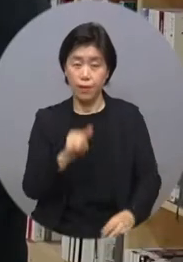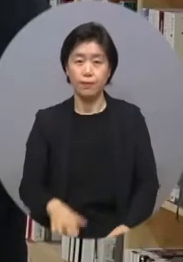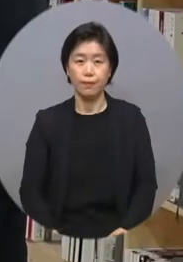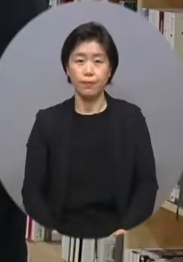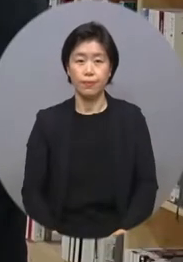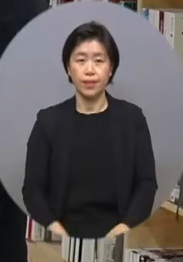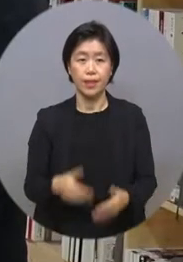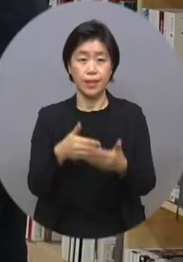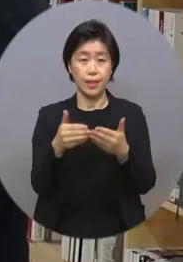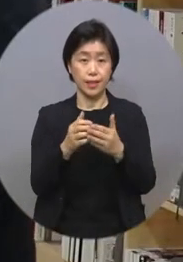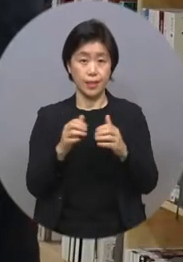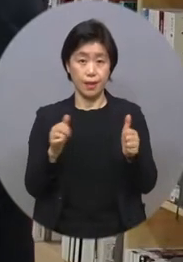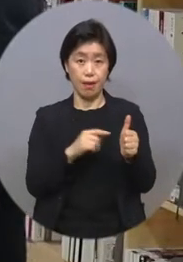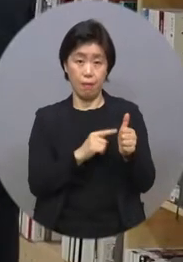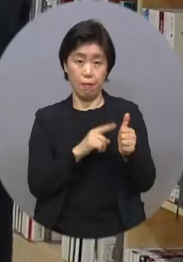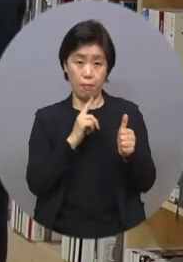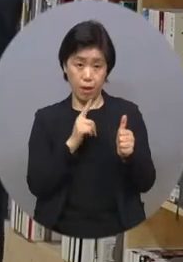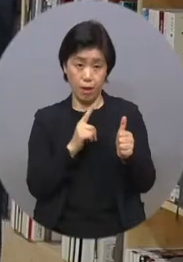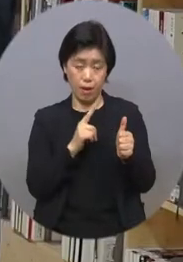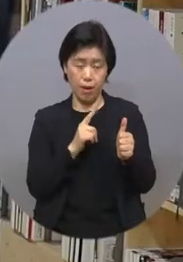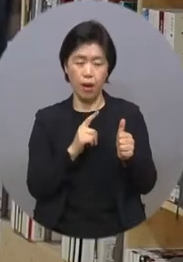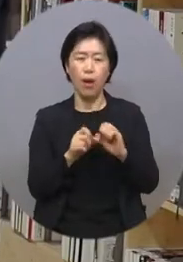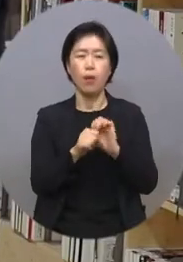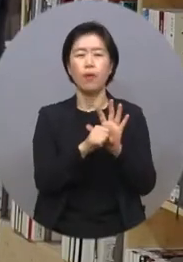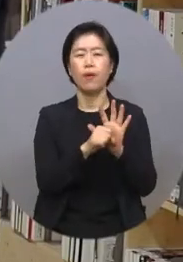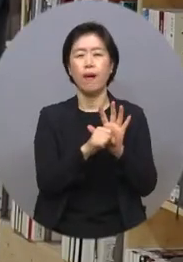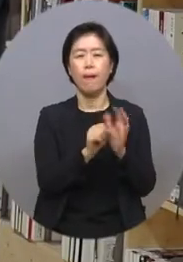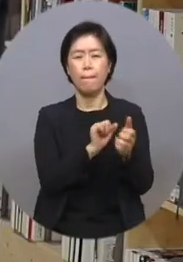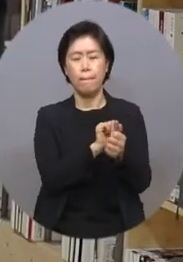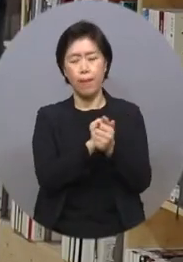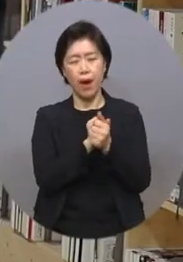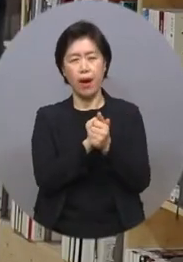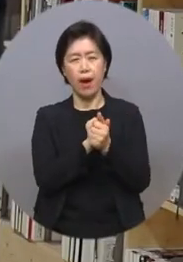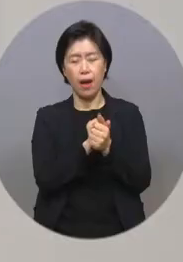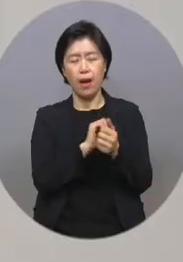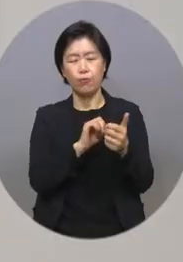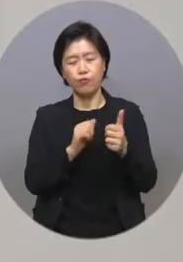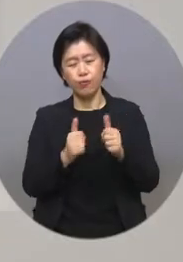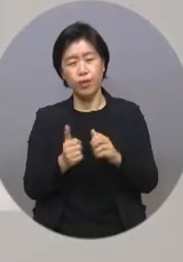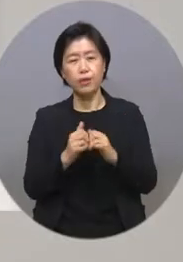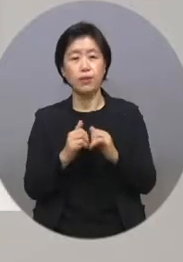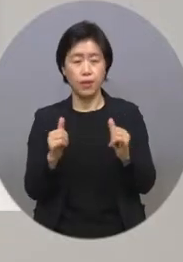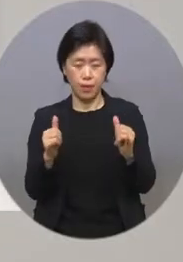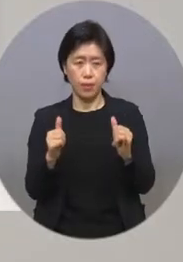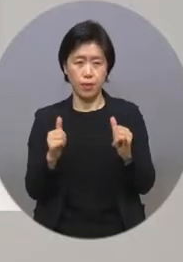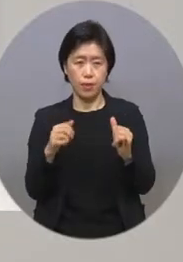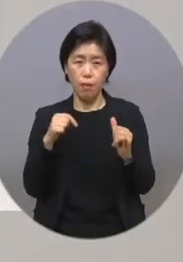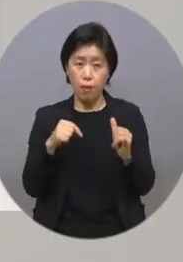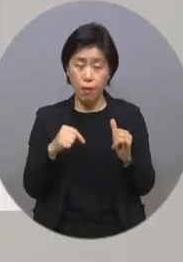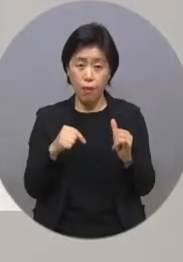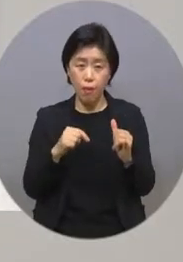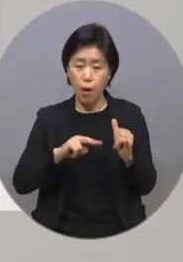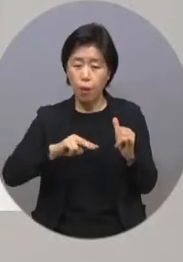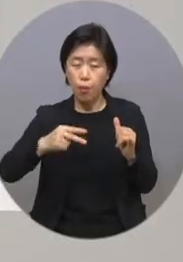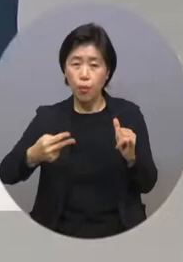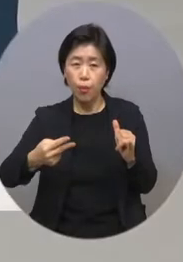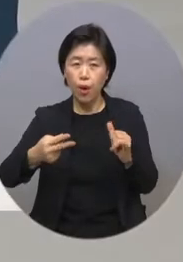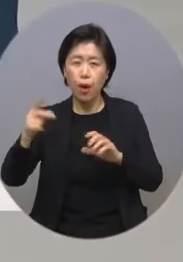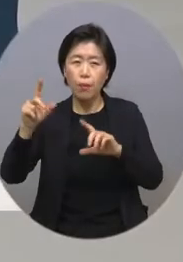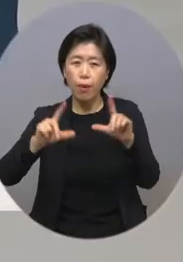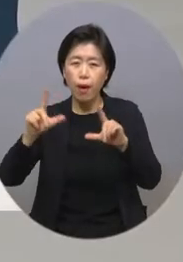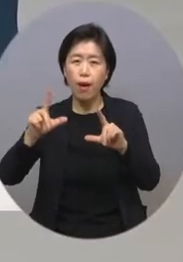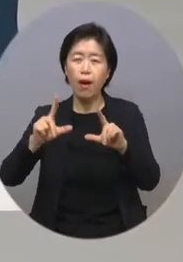작가는 코로나 1 그로 인해 고통을 봤다 세상을 떠난 사람들의 모습을 나무와 풀꽃 등으로 형상화한